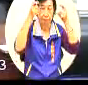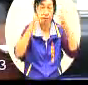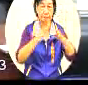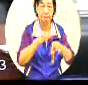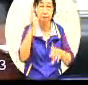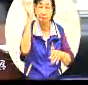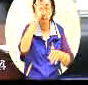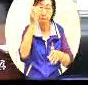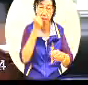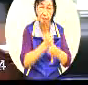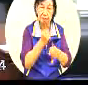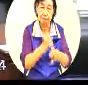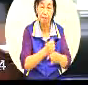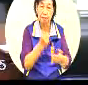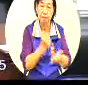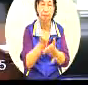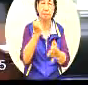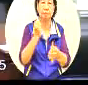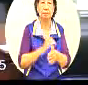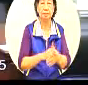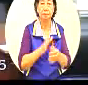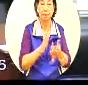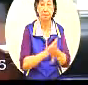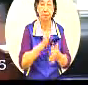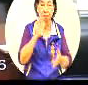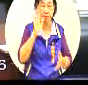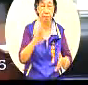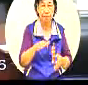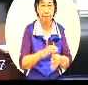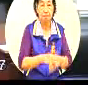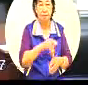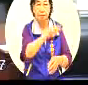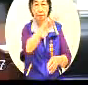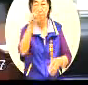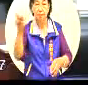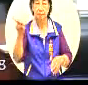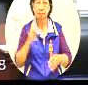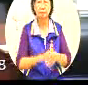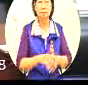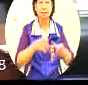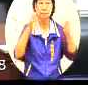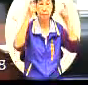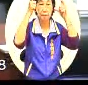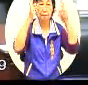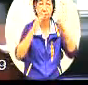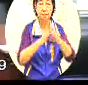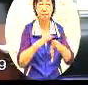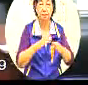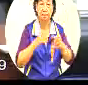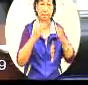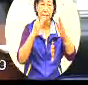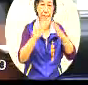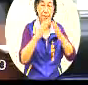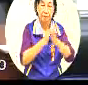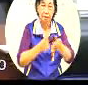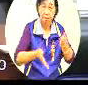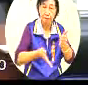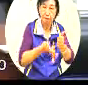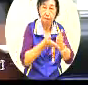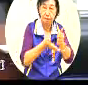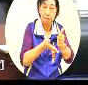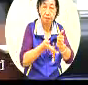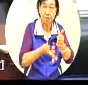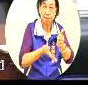会，甚至于未来我们可以看到高雄市呢是可以推出所谓的青年住